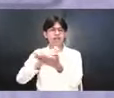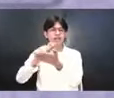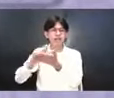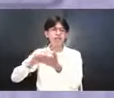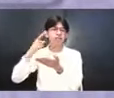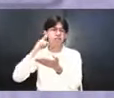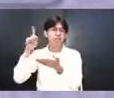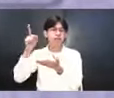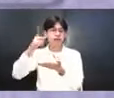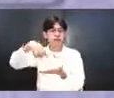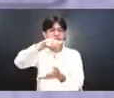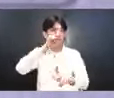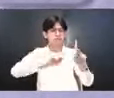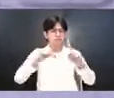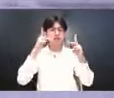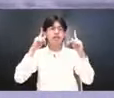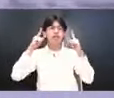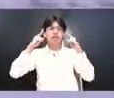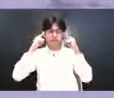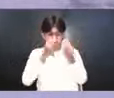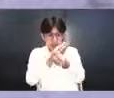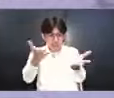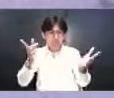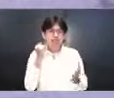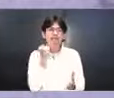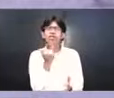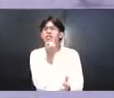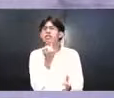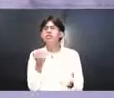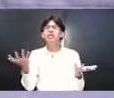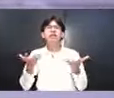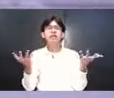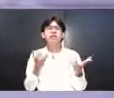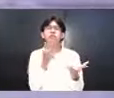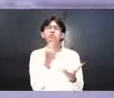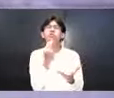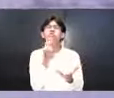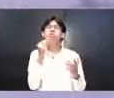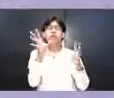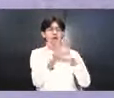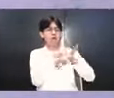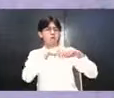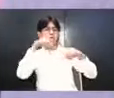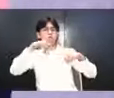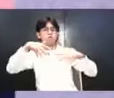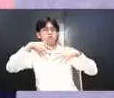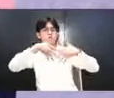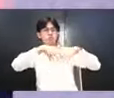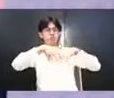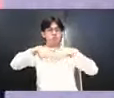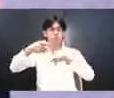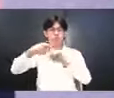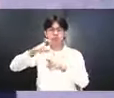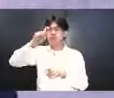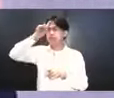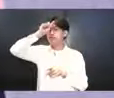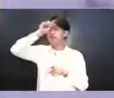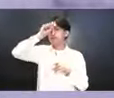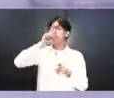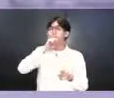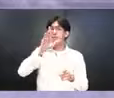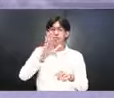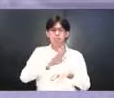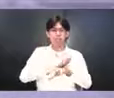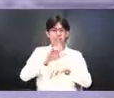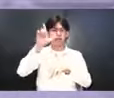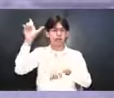para sabihin sa mga Hudyo na lumabas sa Egypt papuntang lupang pangako, ito ang